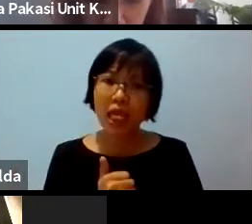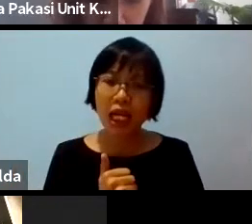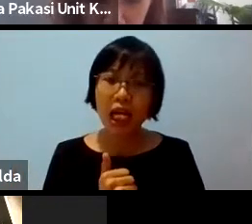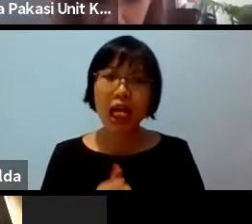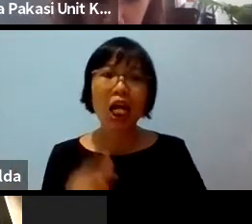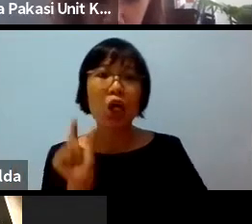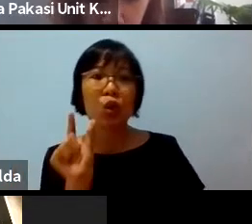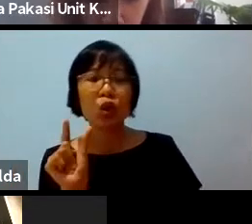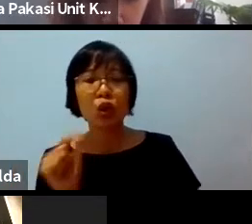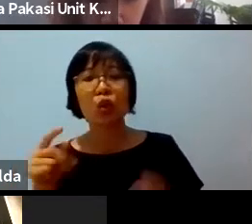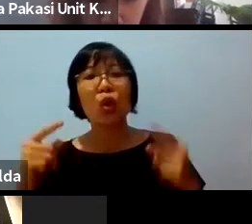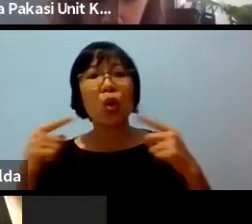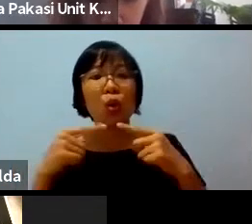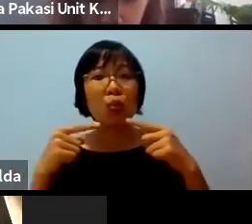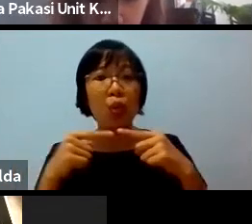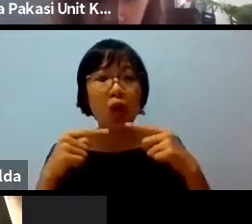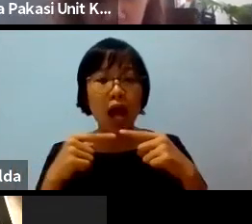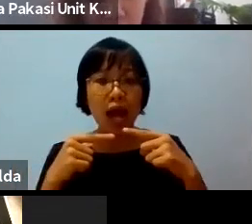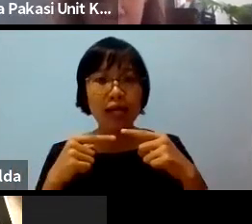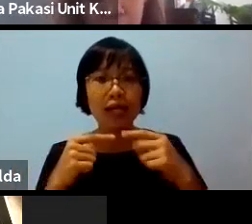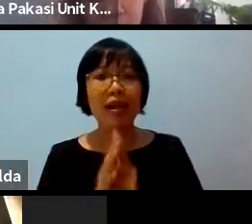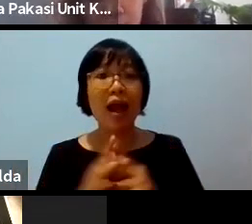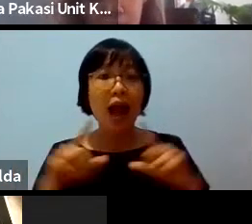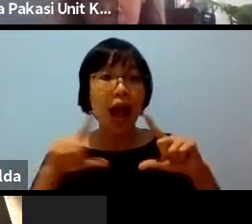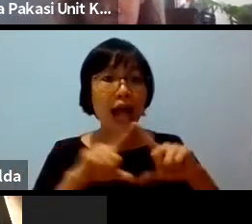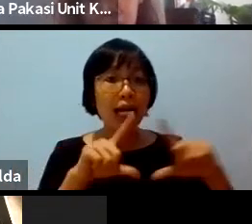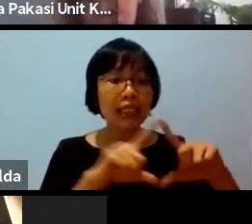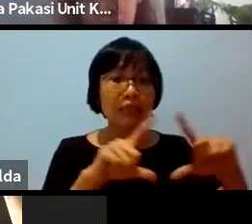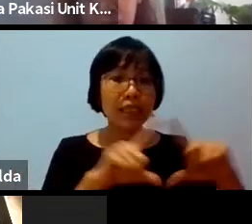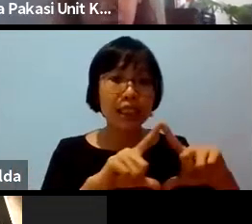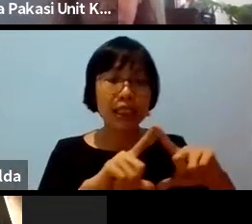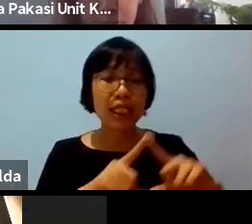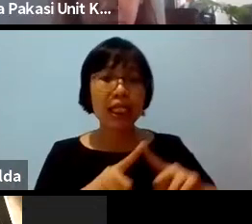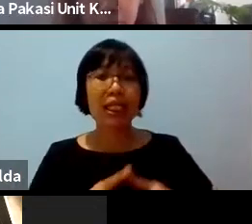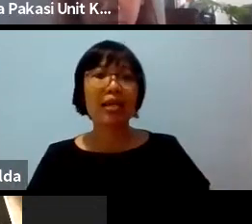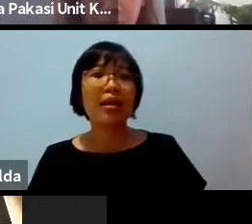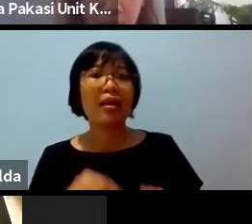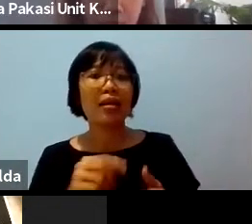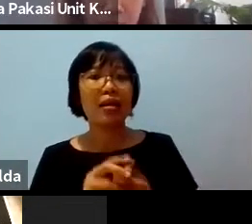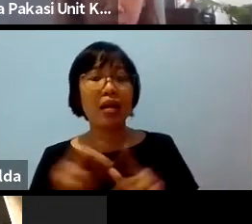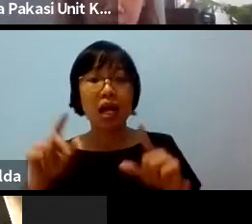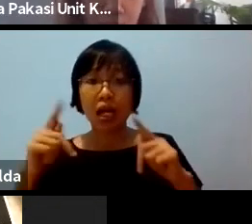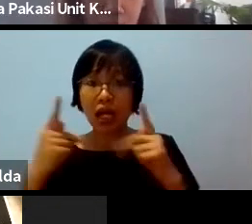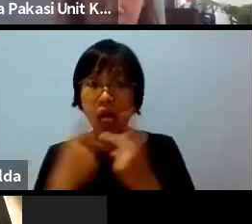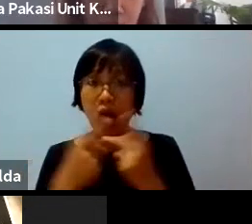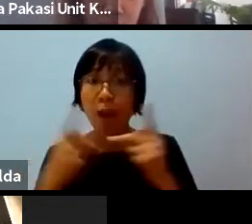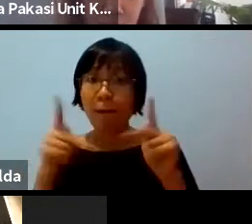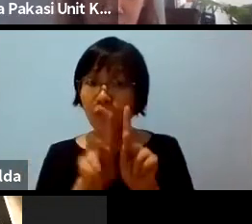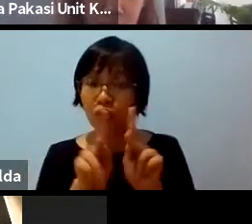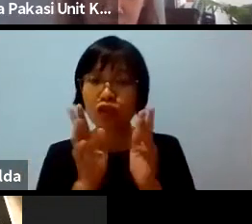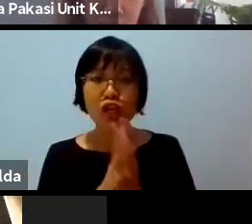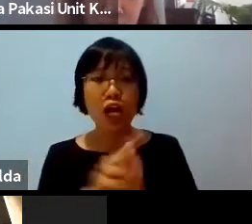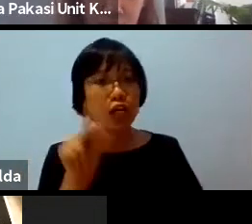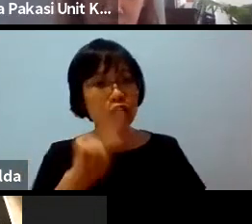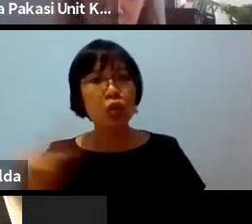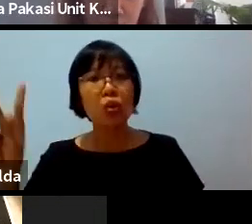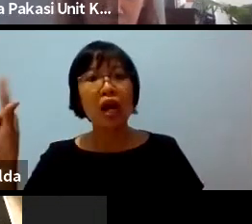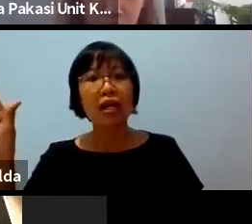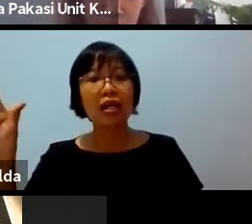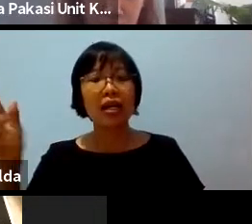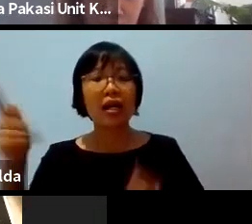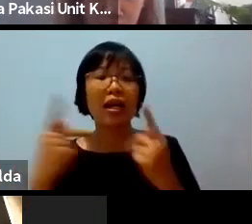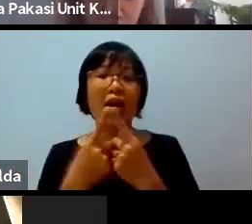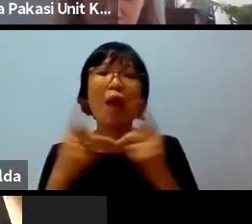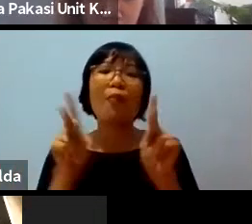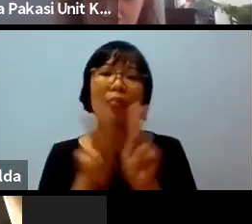ya di luar kampus. Saya kira tadi di awal juga Mbak Renvi atau